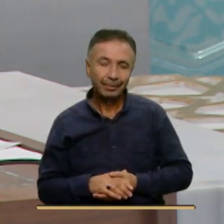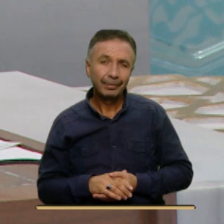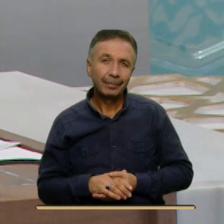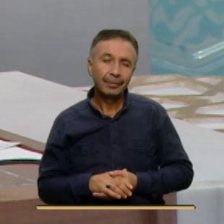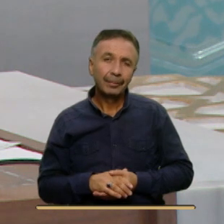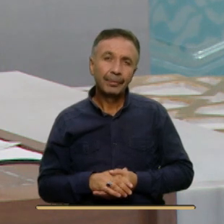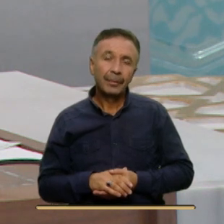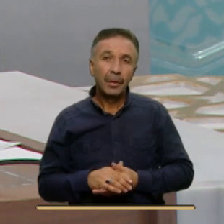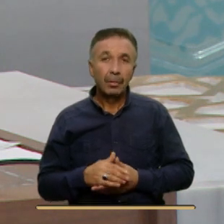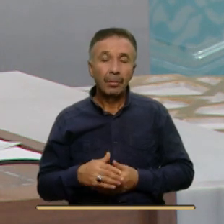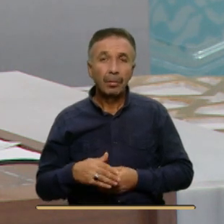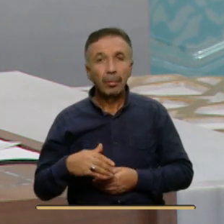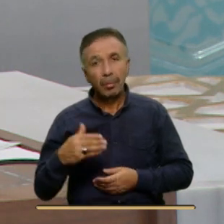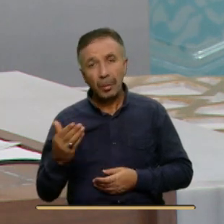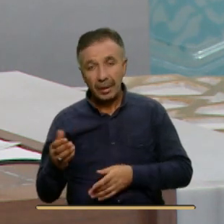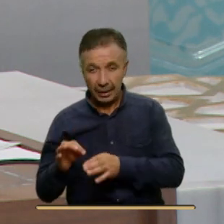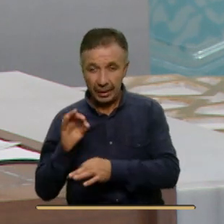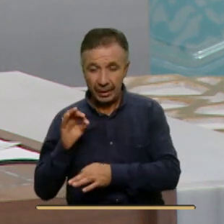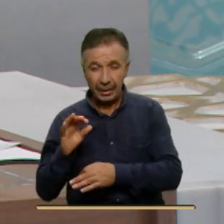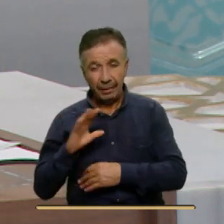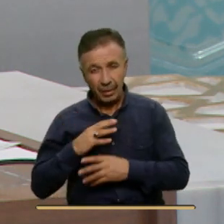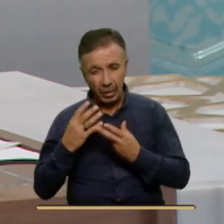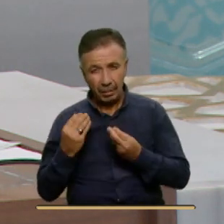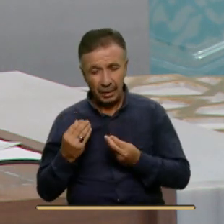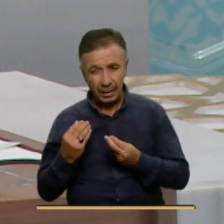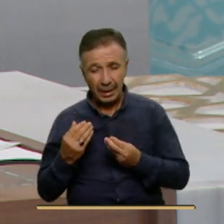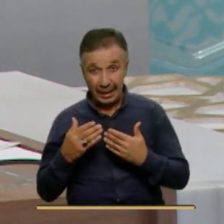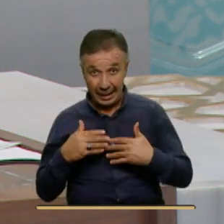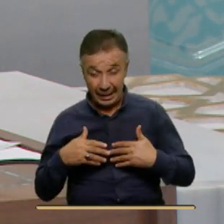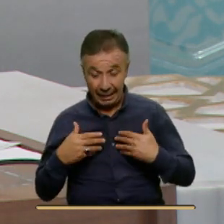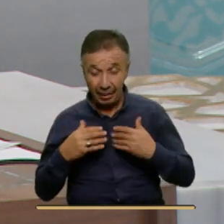Ötekinin varlığıyla sevinmeyi İslam bize emreder.